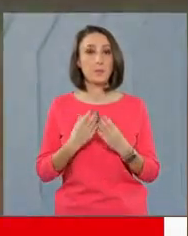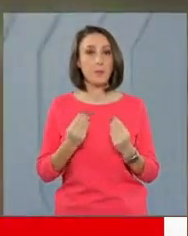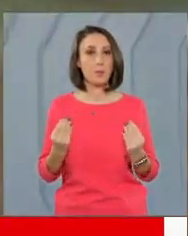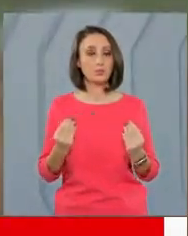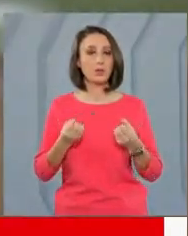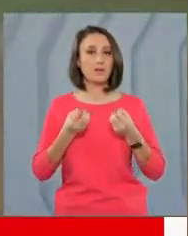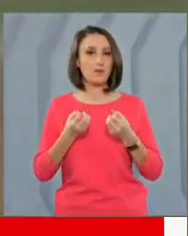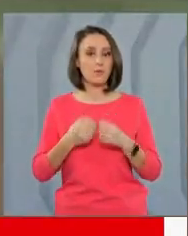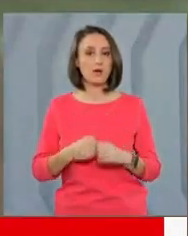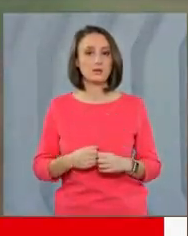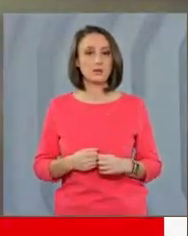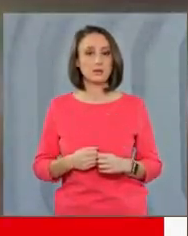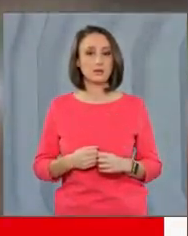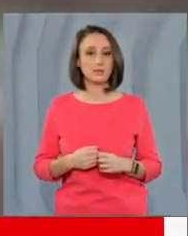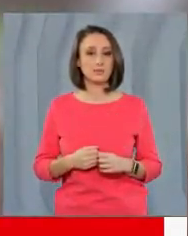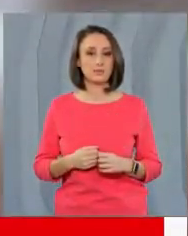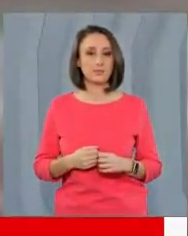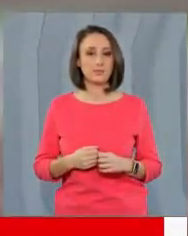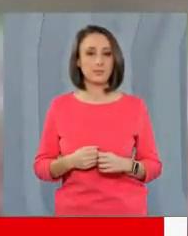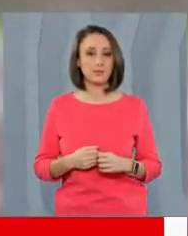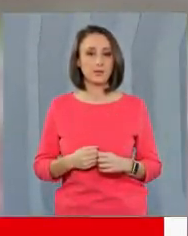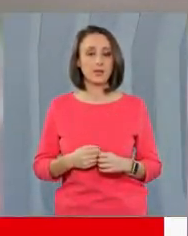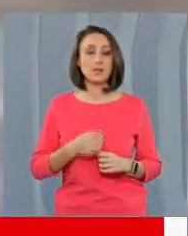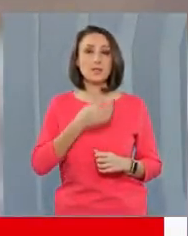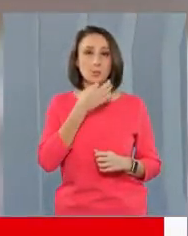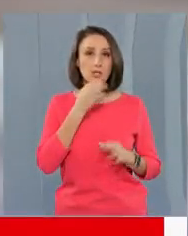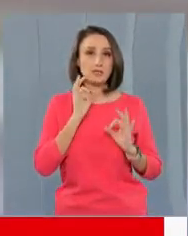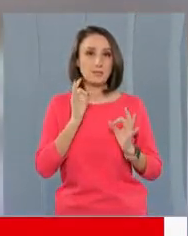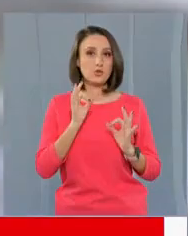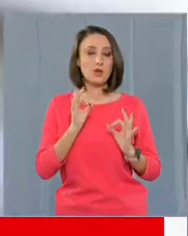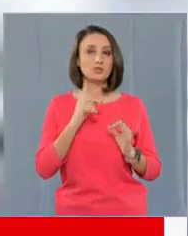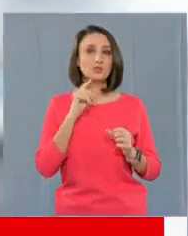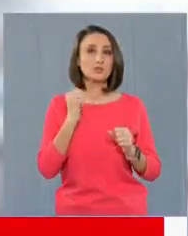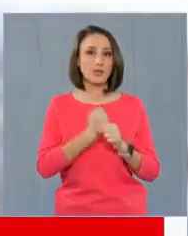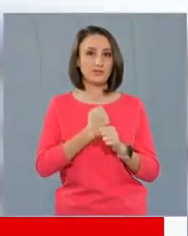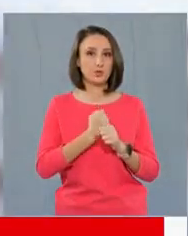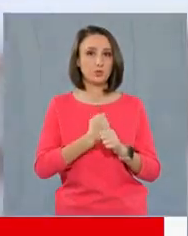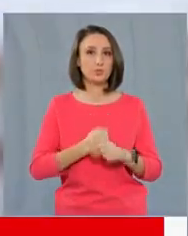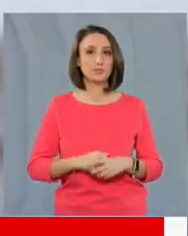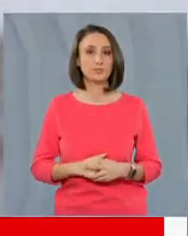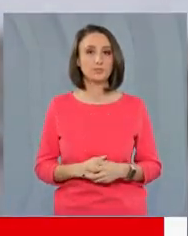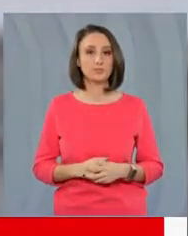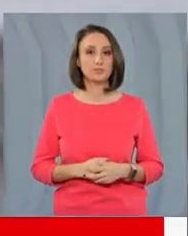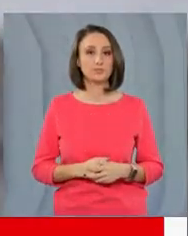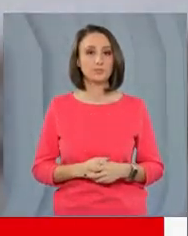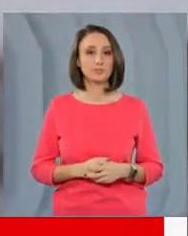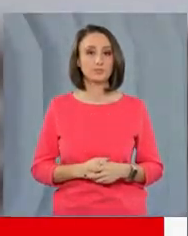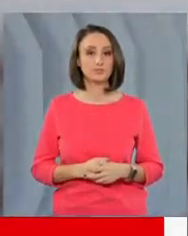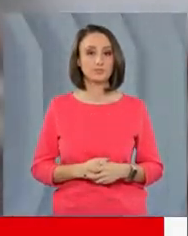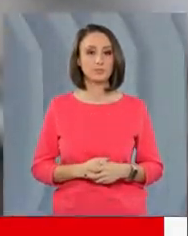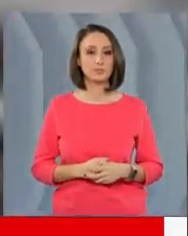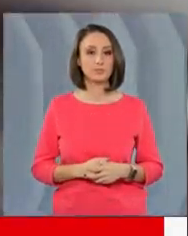despre această atenționare ne aduce George Tudorache, hidrolog de serviciu, este în direct alături de noi. Vă mulțumesc tare mult pentru acest lucru. Bună